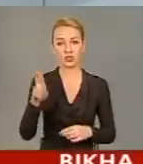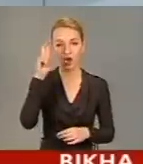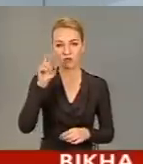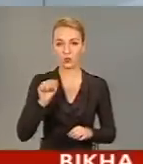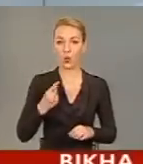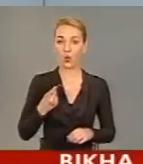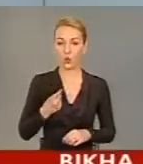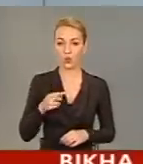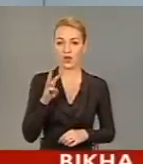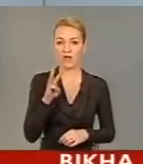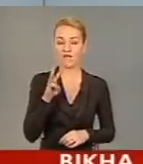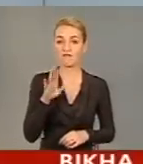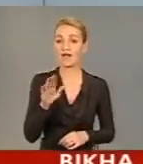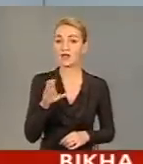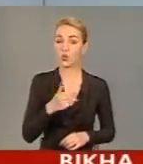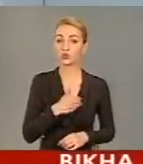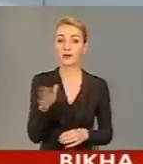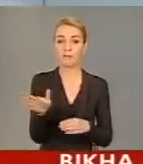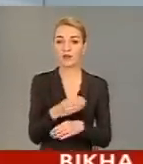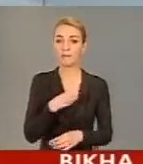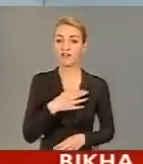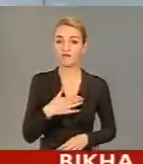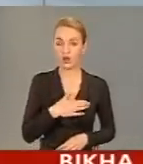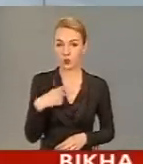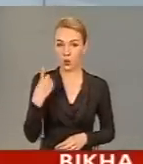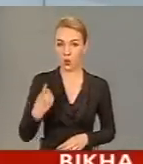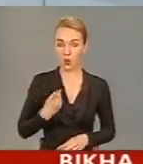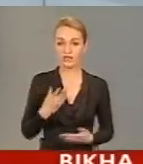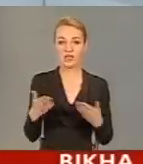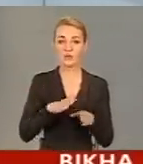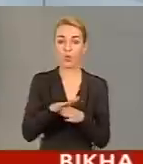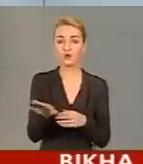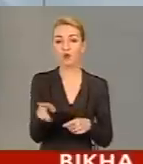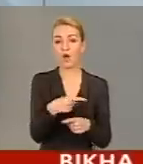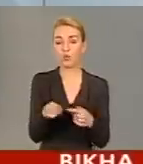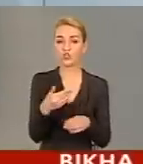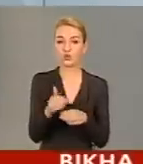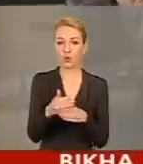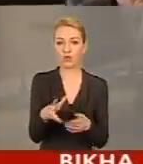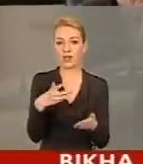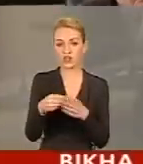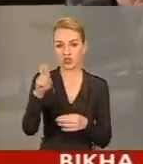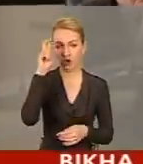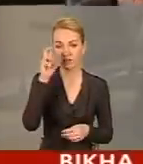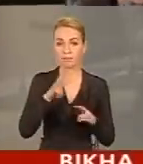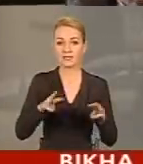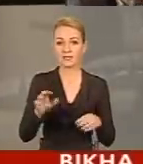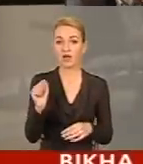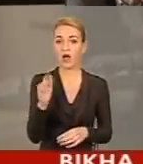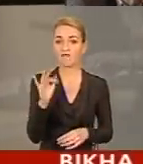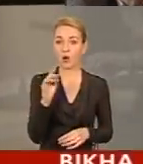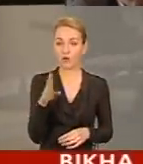державну охорону в МВС хочуть прибрати приватних охоронців із компаній, які повністю або частково належать державі. Міністр Арсен